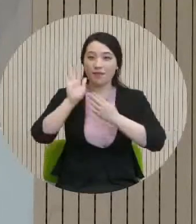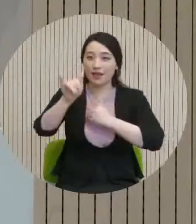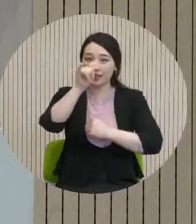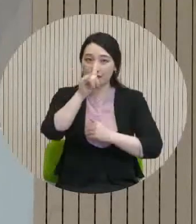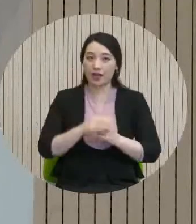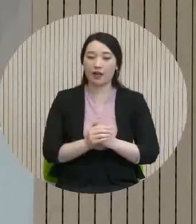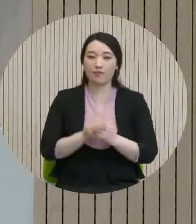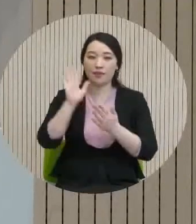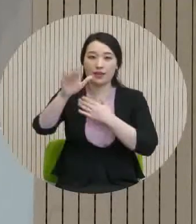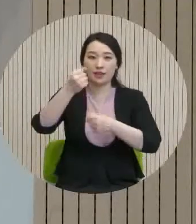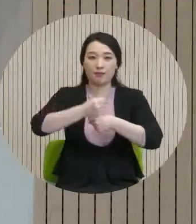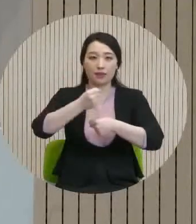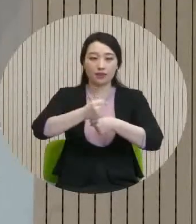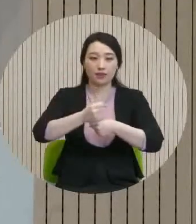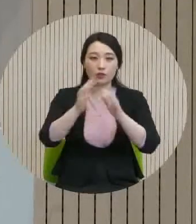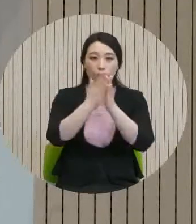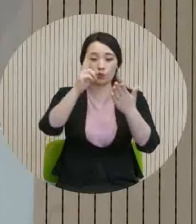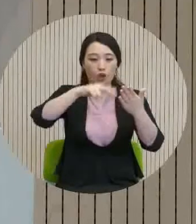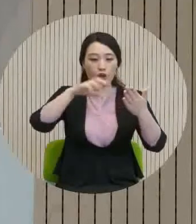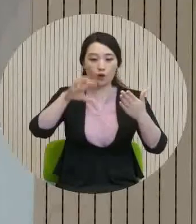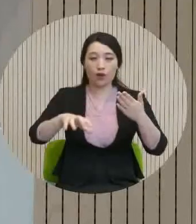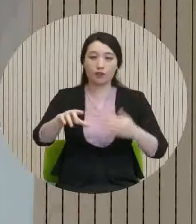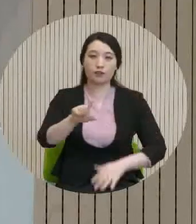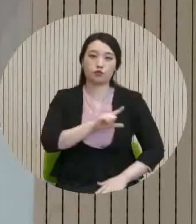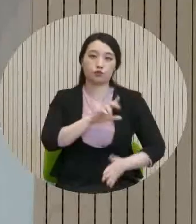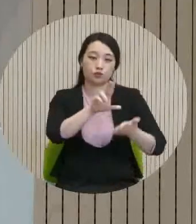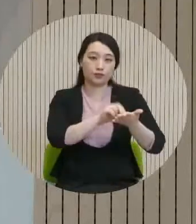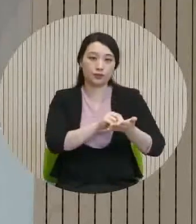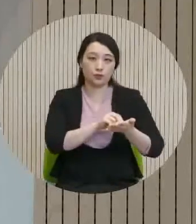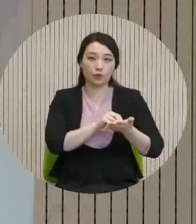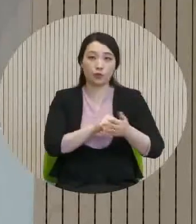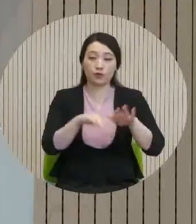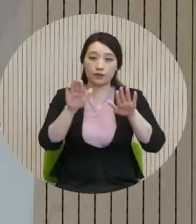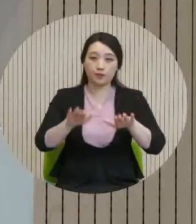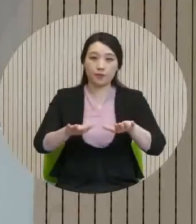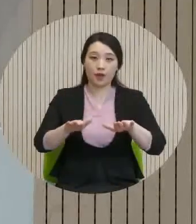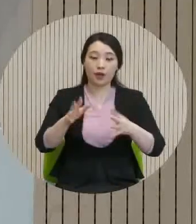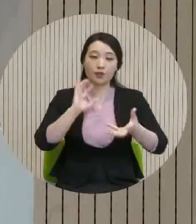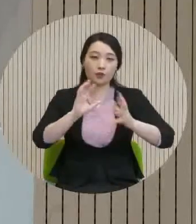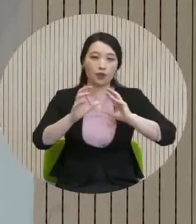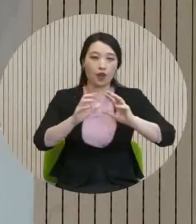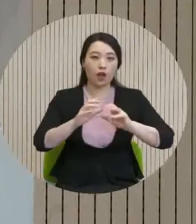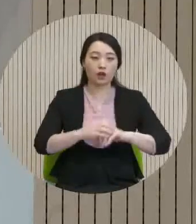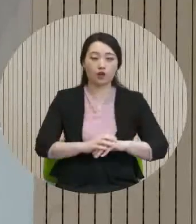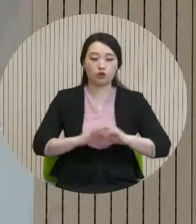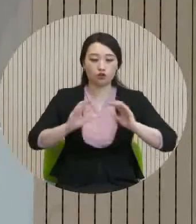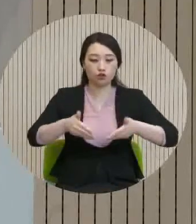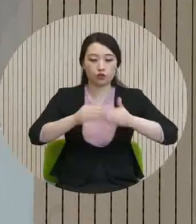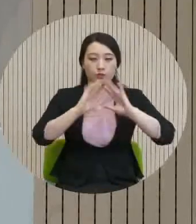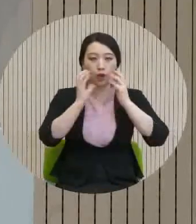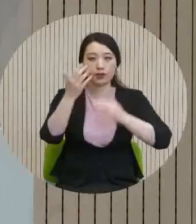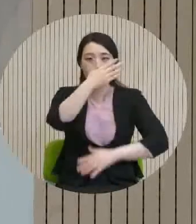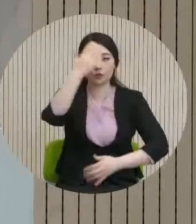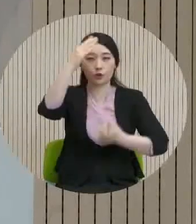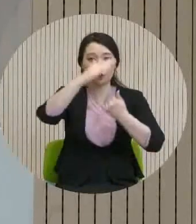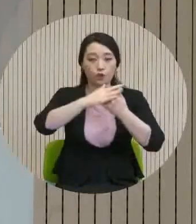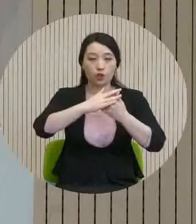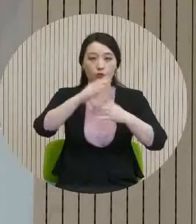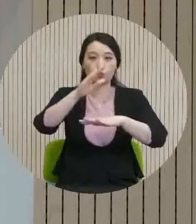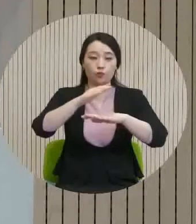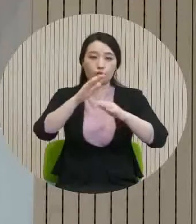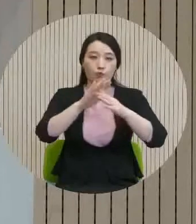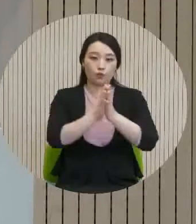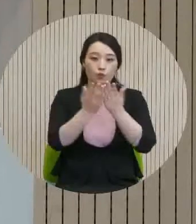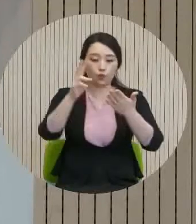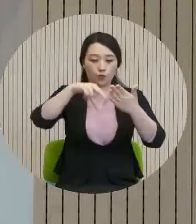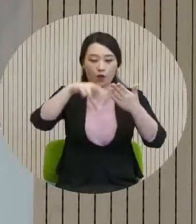of the 만드는 도서관을 2021 주제로 하는 International Symposium is the 2021년 future 국제 lies in 심포지움은 reading the libraries 국립어린이청소년도서관 유튜브 pioneering 채널로 the future. 실시간 We are